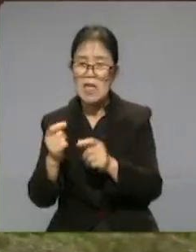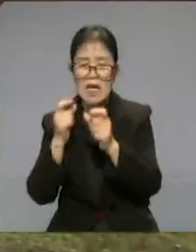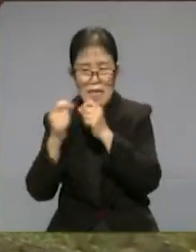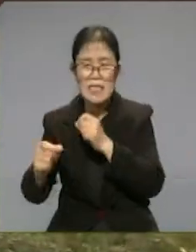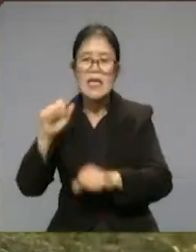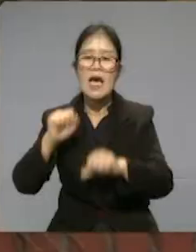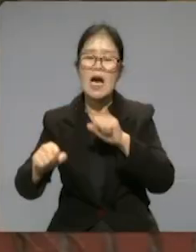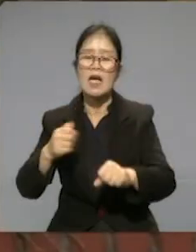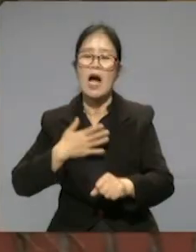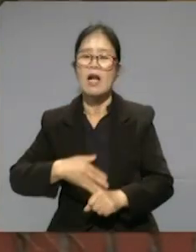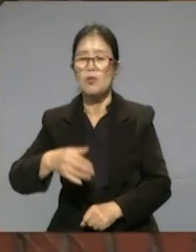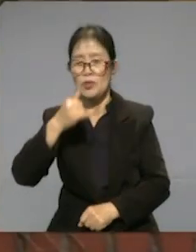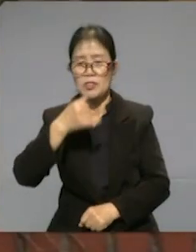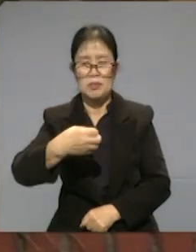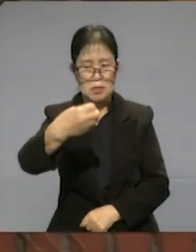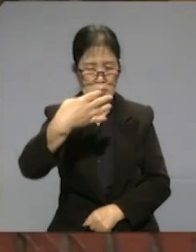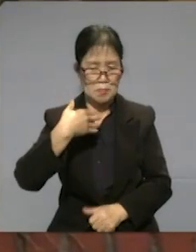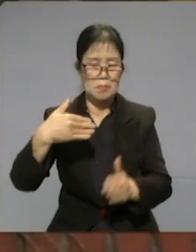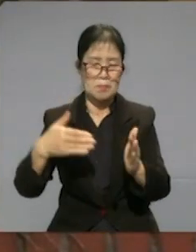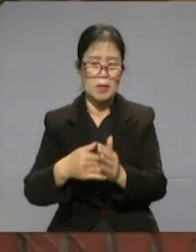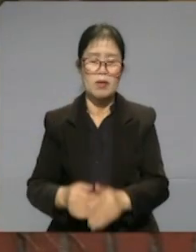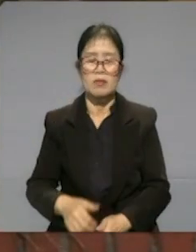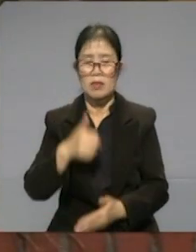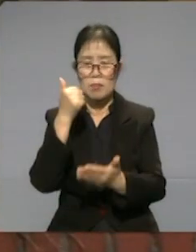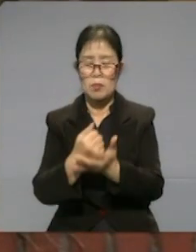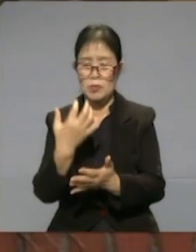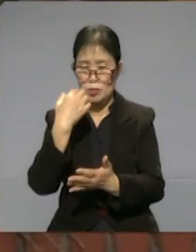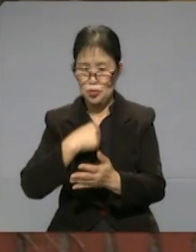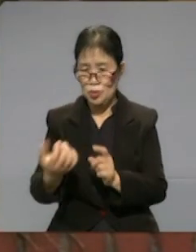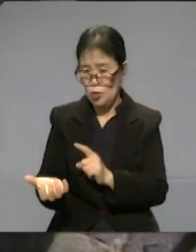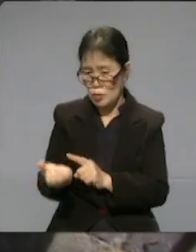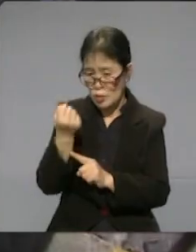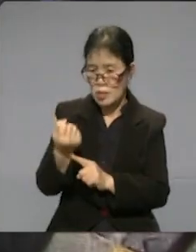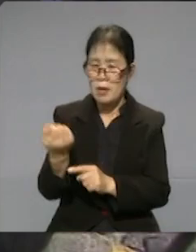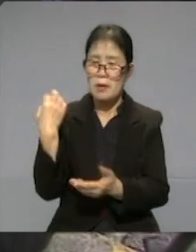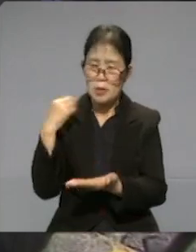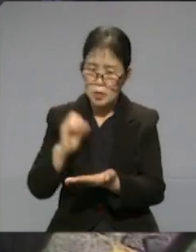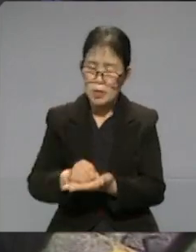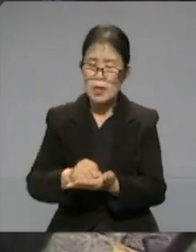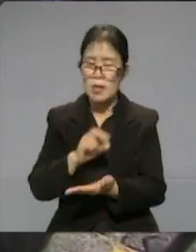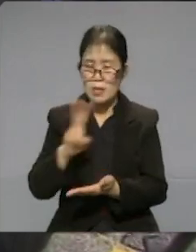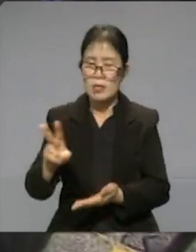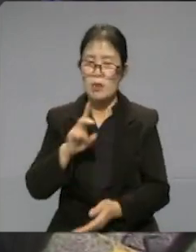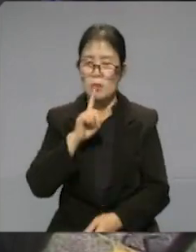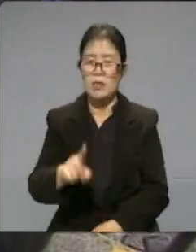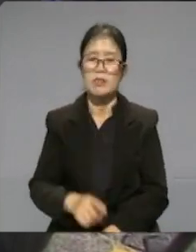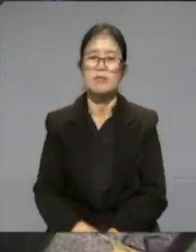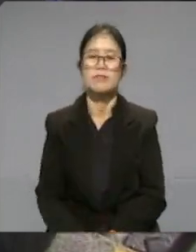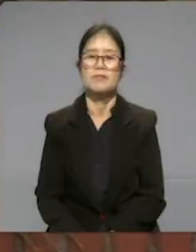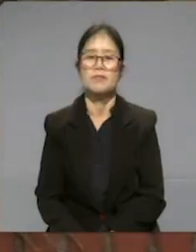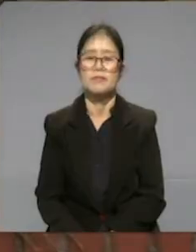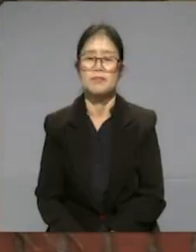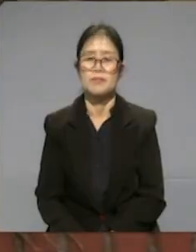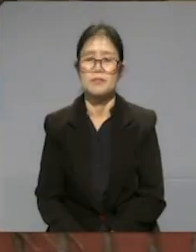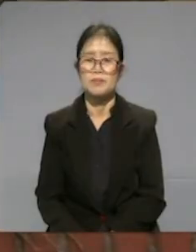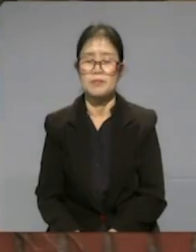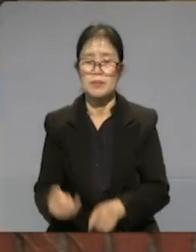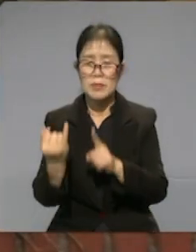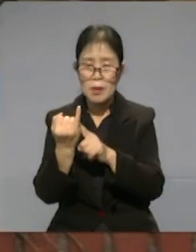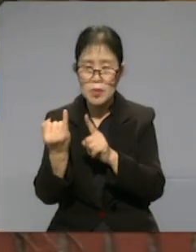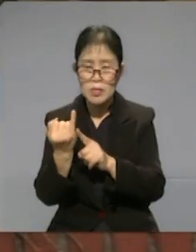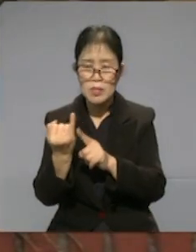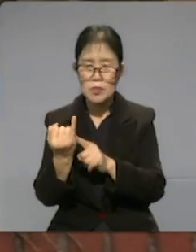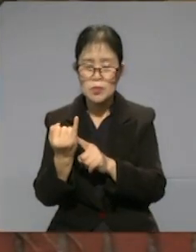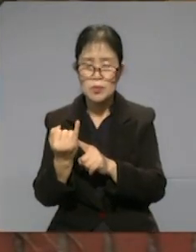알고 있었다는 내용을 들었다며 범죄 수익으로 얻은 이득을 환해야 한다고 주장했습니다 남현이 씨도